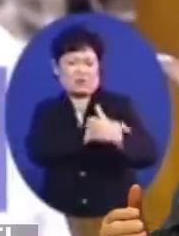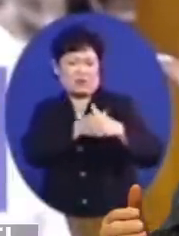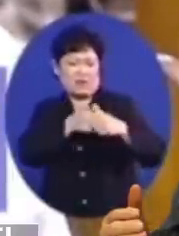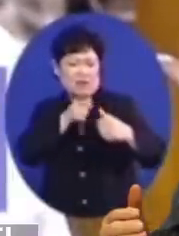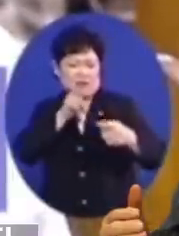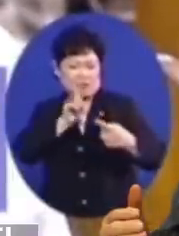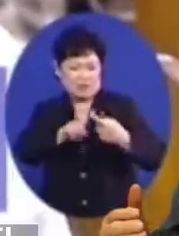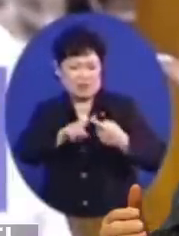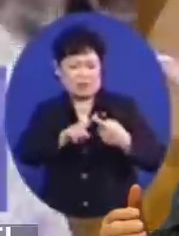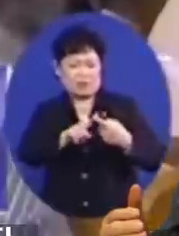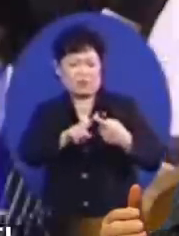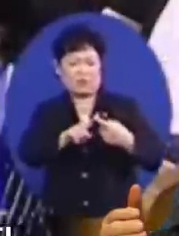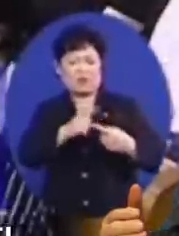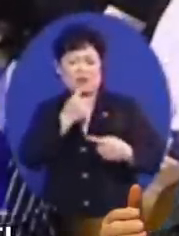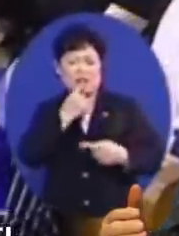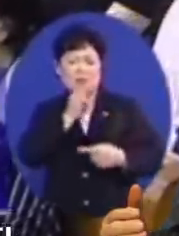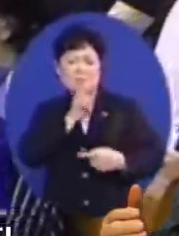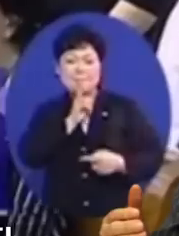혀를 쓰기를 좋아하는 자는